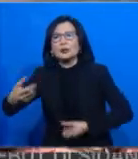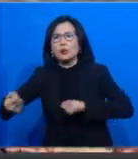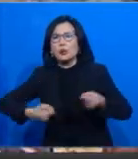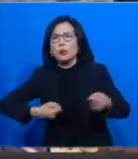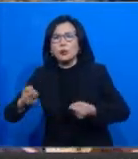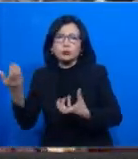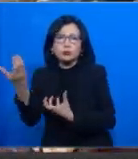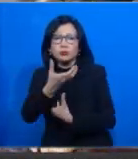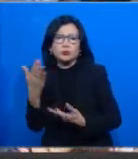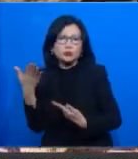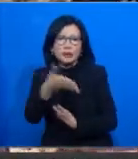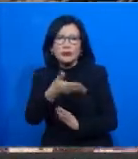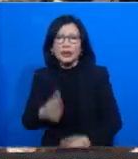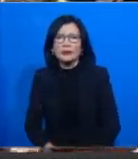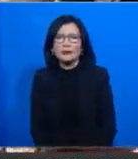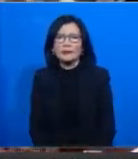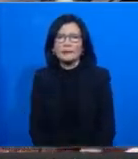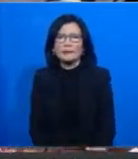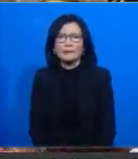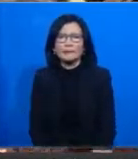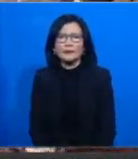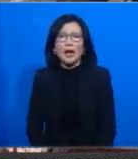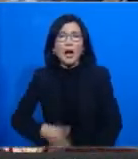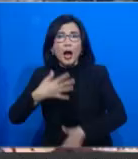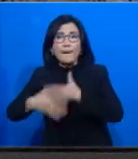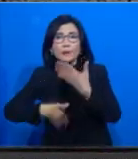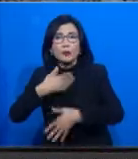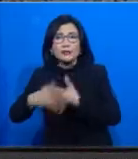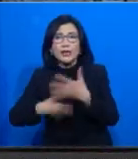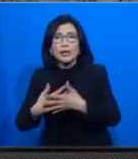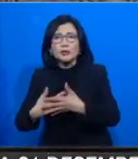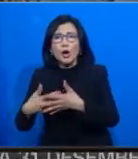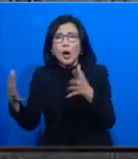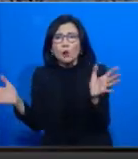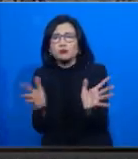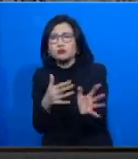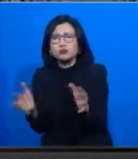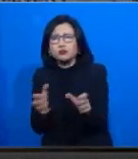kebakaran diterjunkan ke lokasi kejadian. Proses pemadaman juga berdampak kemacetan